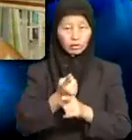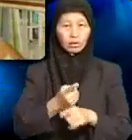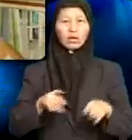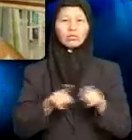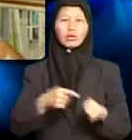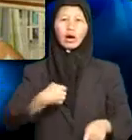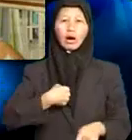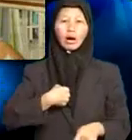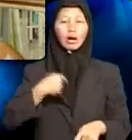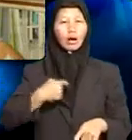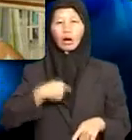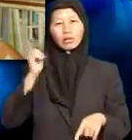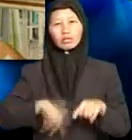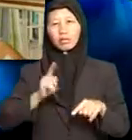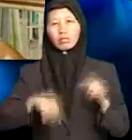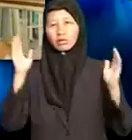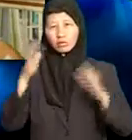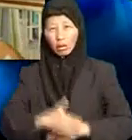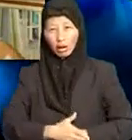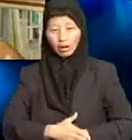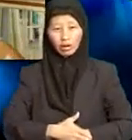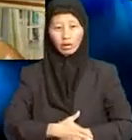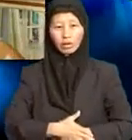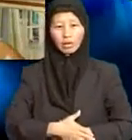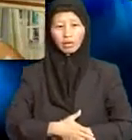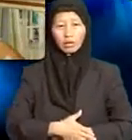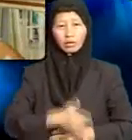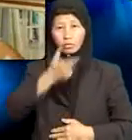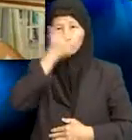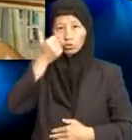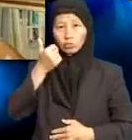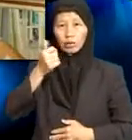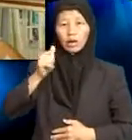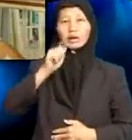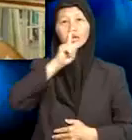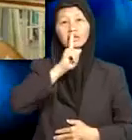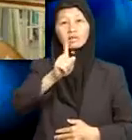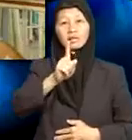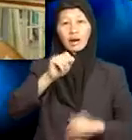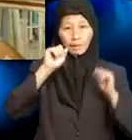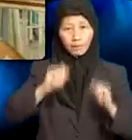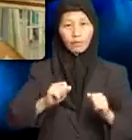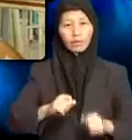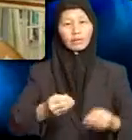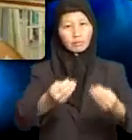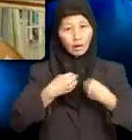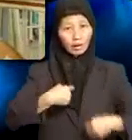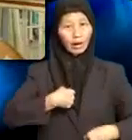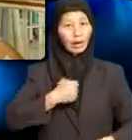saya tidak mampu melakukannya, ia masih, agama masih boleh memaafkan, malah memberi cara